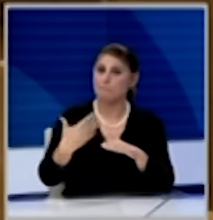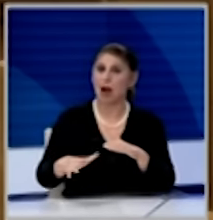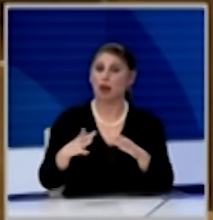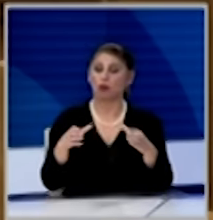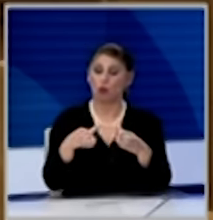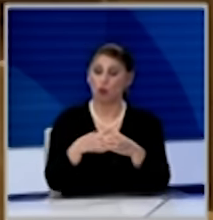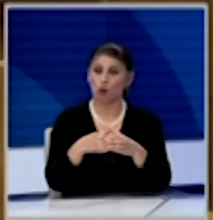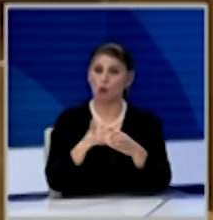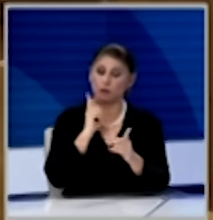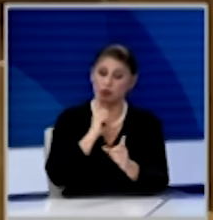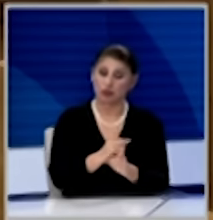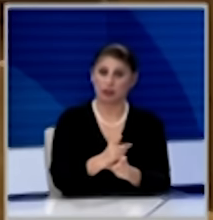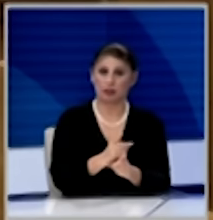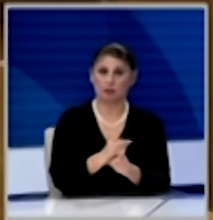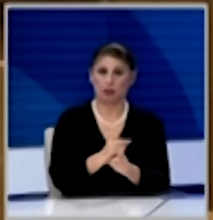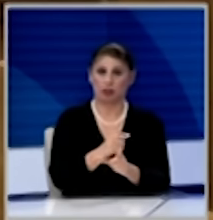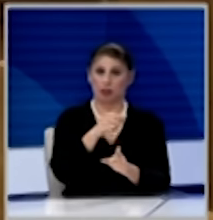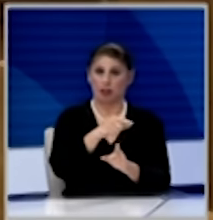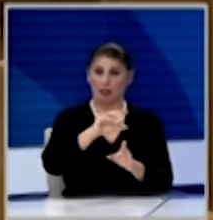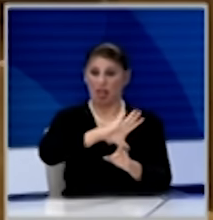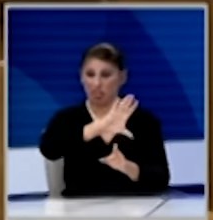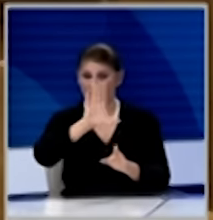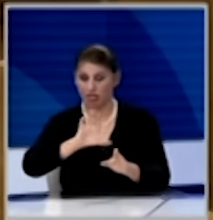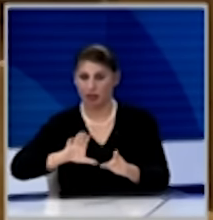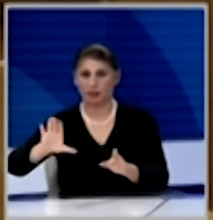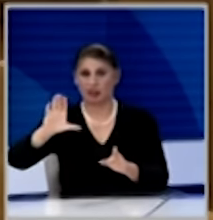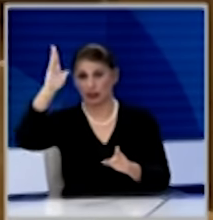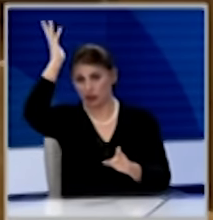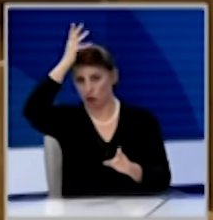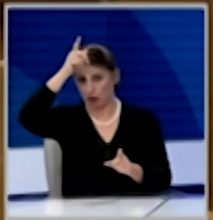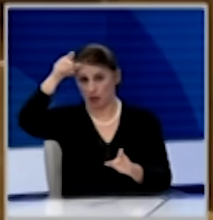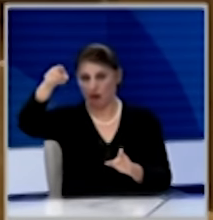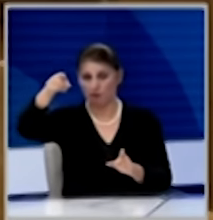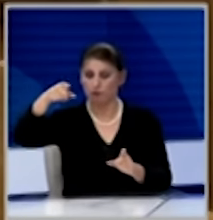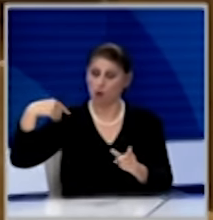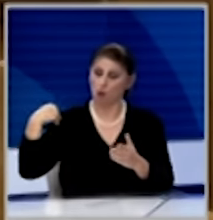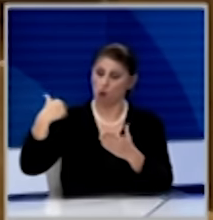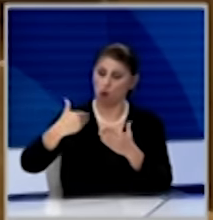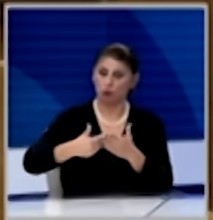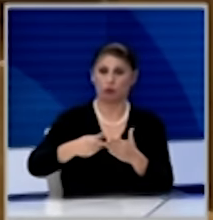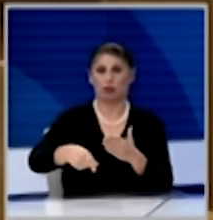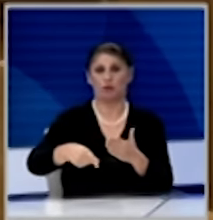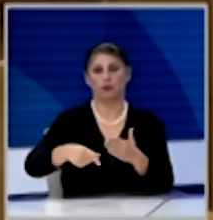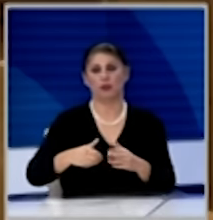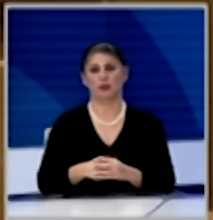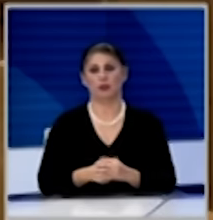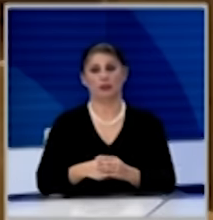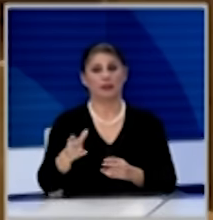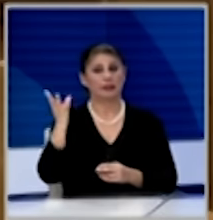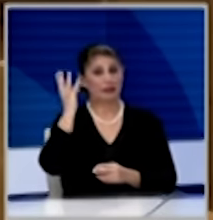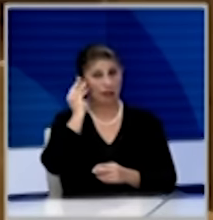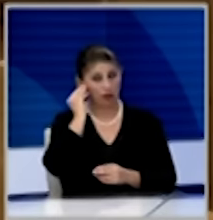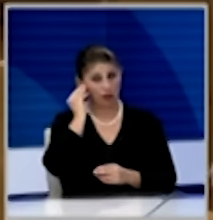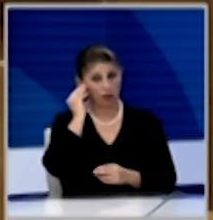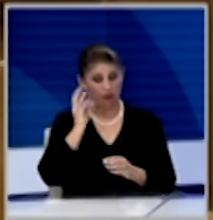κάνει το κόμμα μας συγκεκριμένα και για τη θεσσαλία και για τον εύρο όλο το τελευταίο διάστημα τα ακούτε